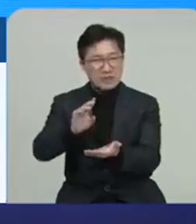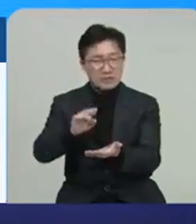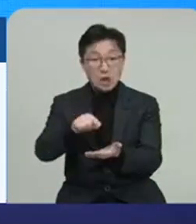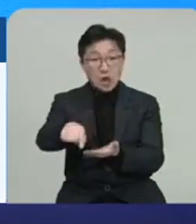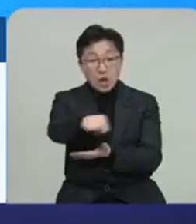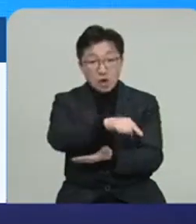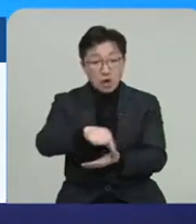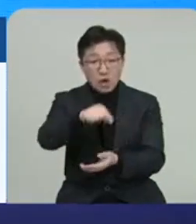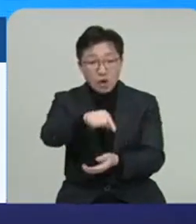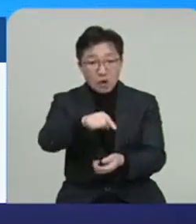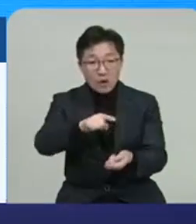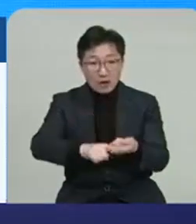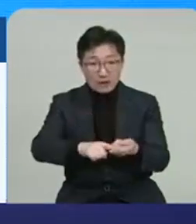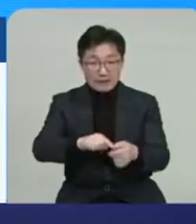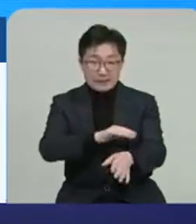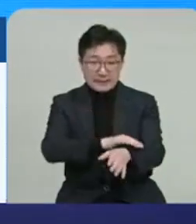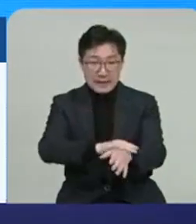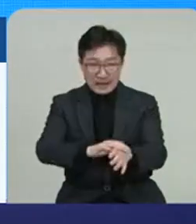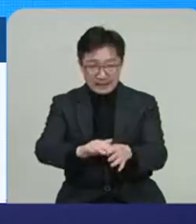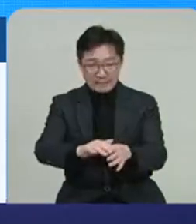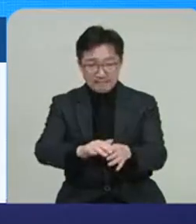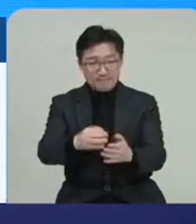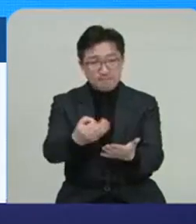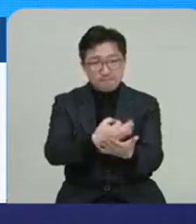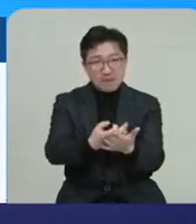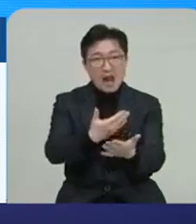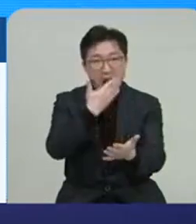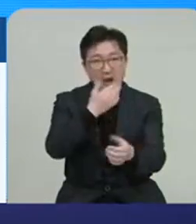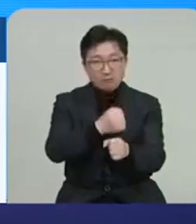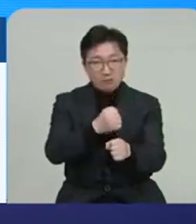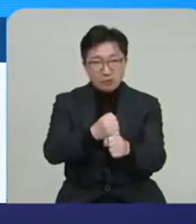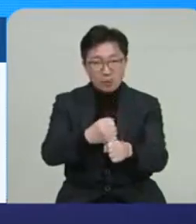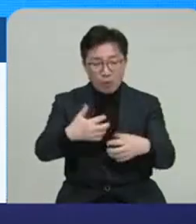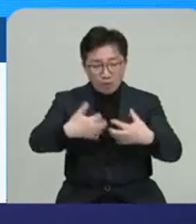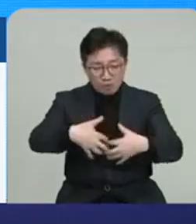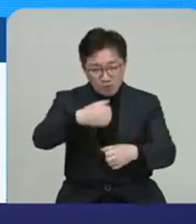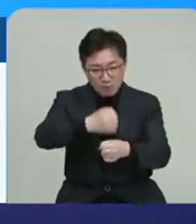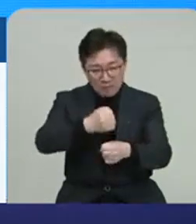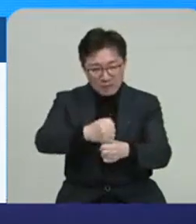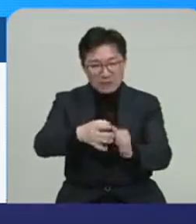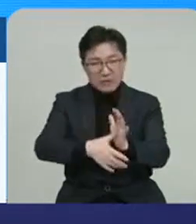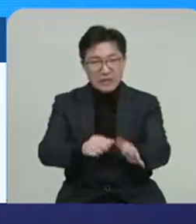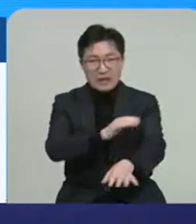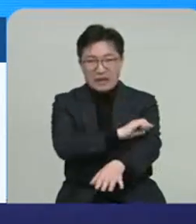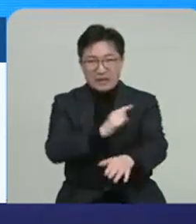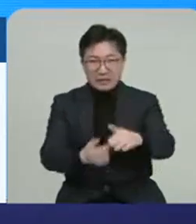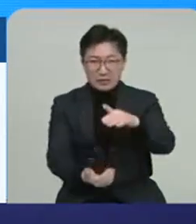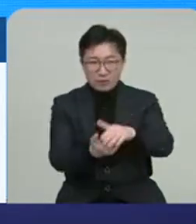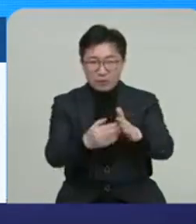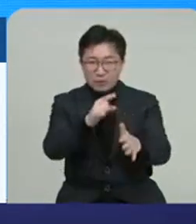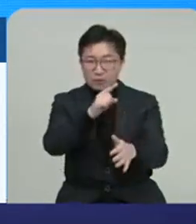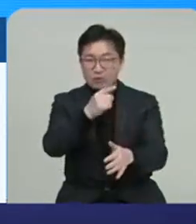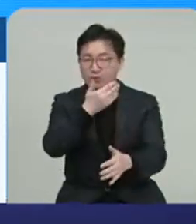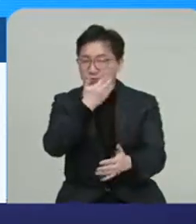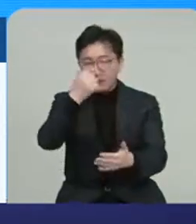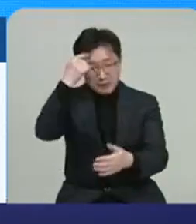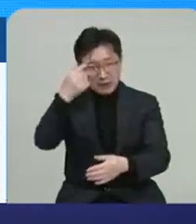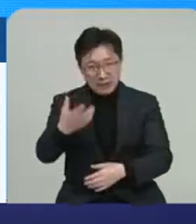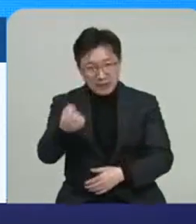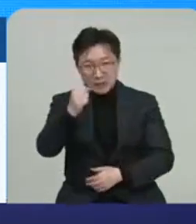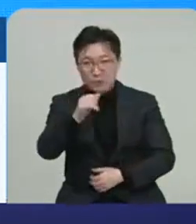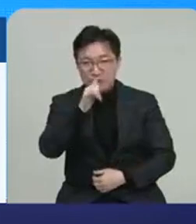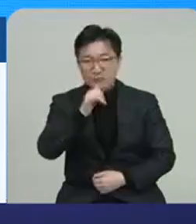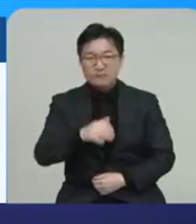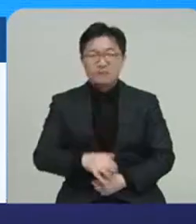기업의 생태계를 바꾸고 생산성을 높이는 것이 가장 중요하다는